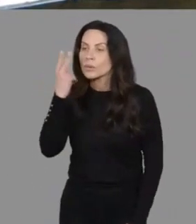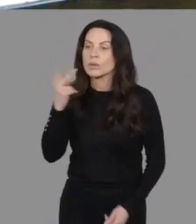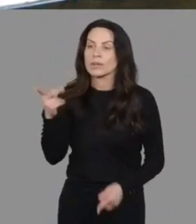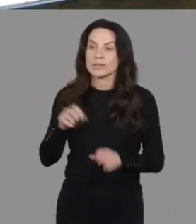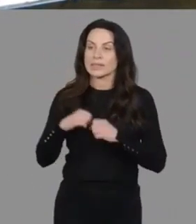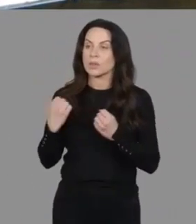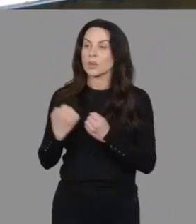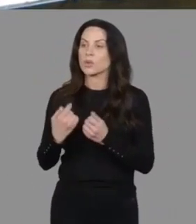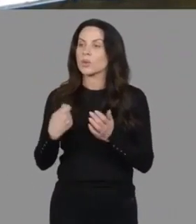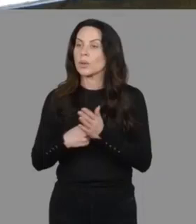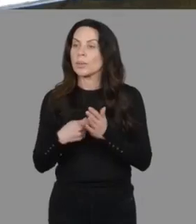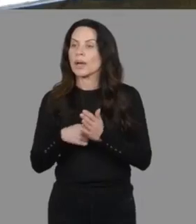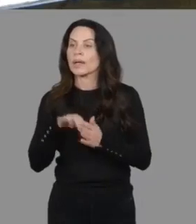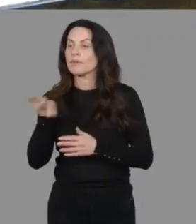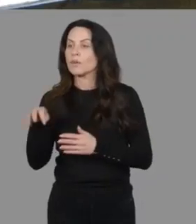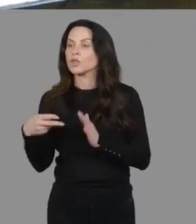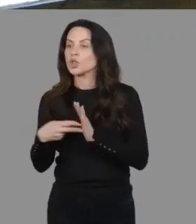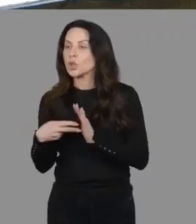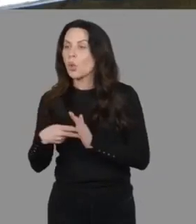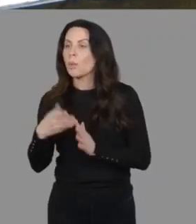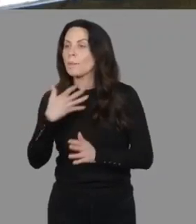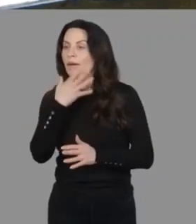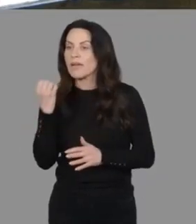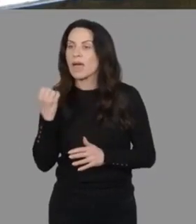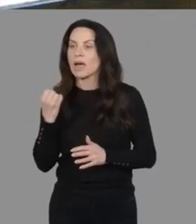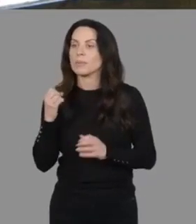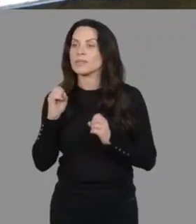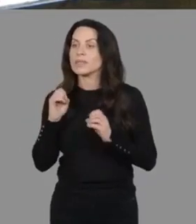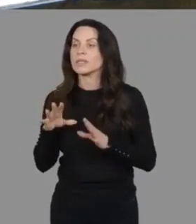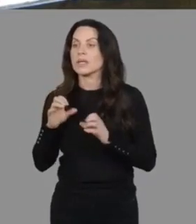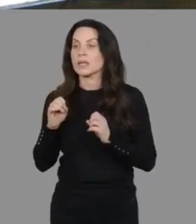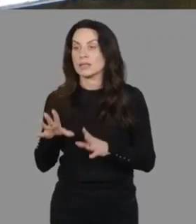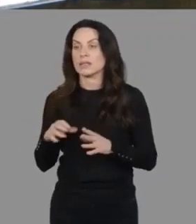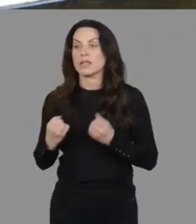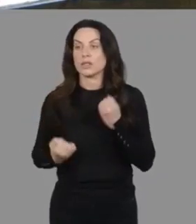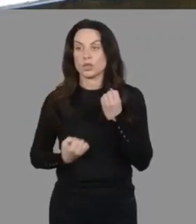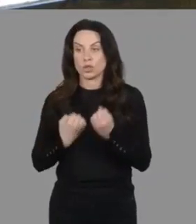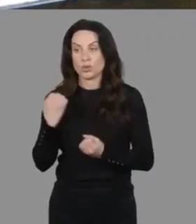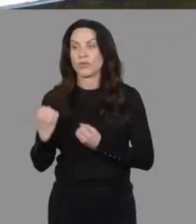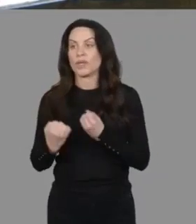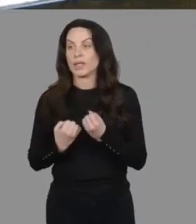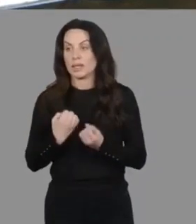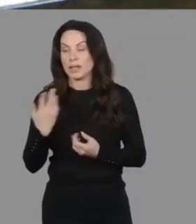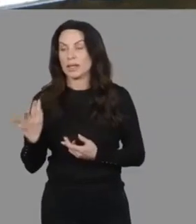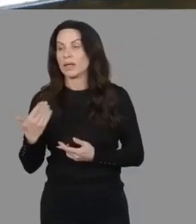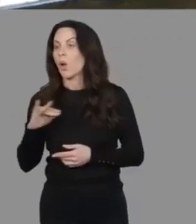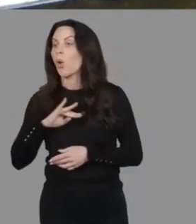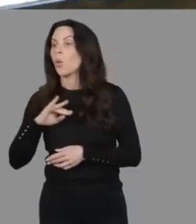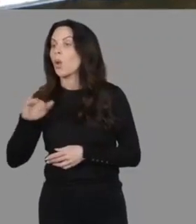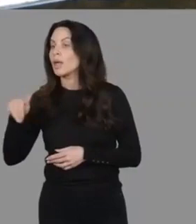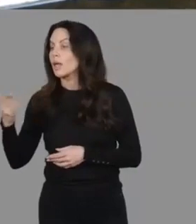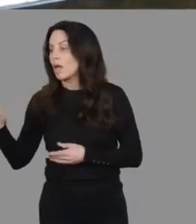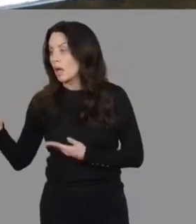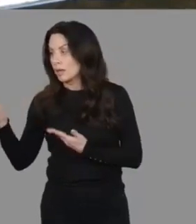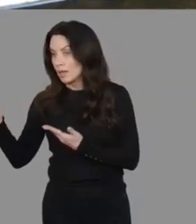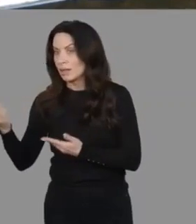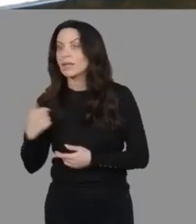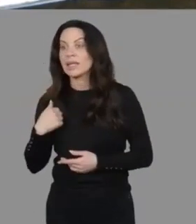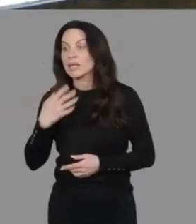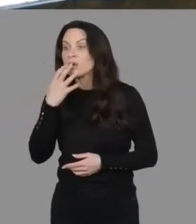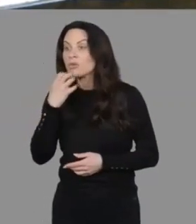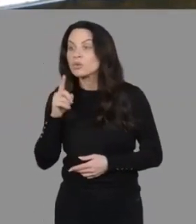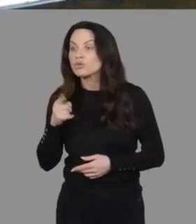Preisen für Strom und Wärme weiterhin sehr, sehr schwierig, Kollege Jagel. Ja? Ich hätte mir auch gewünscht, dass die